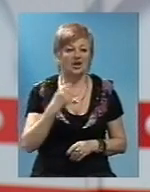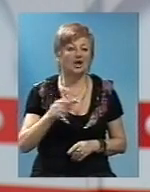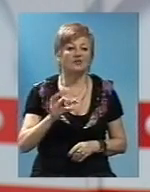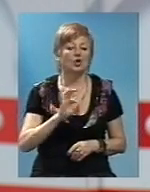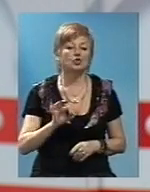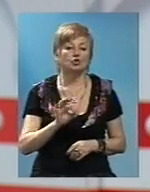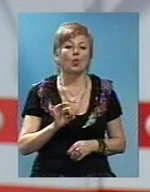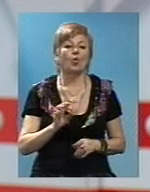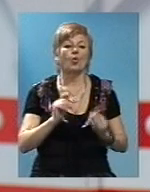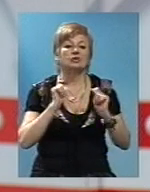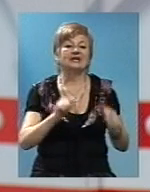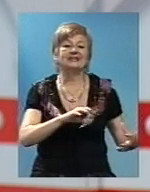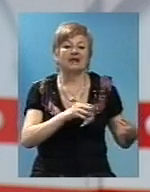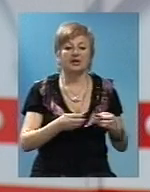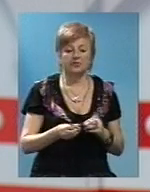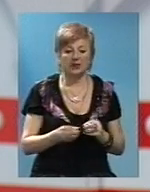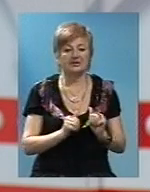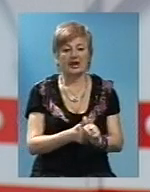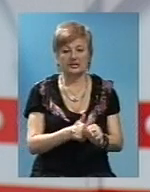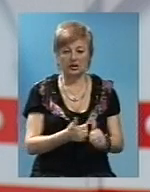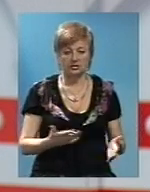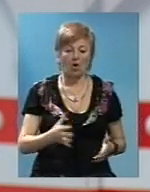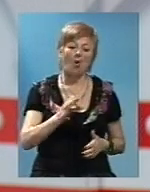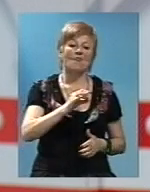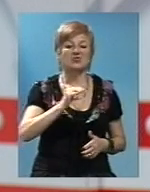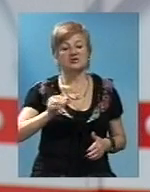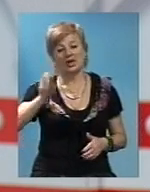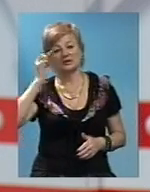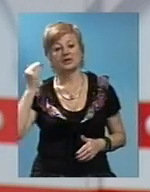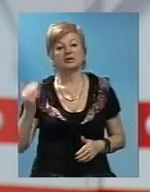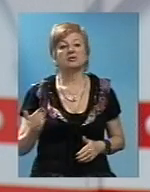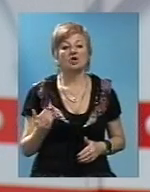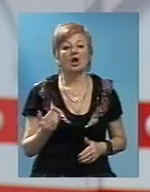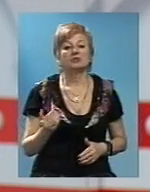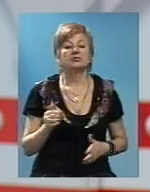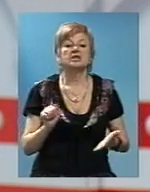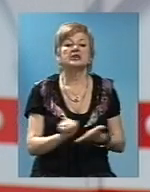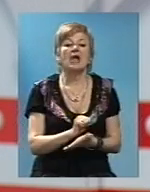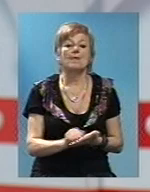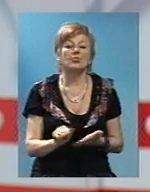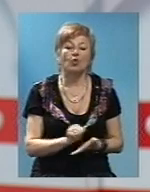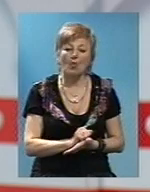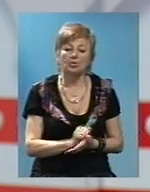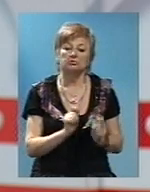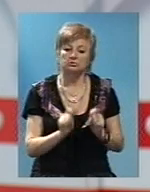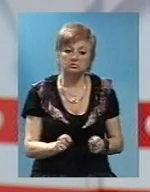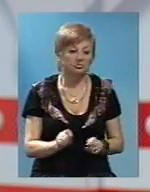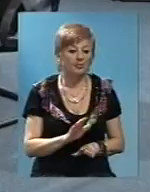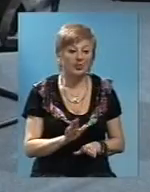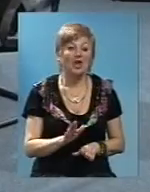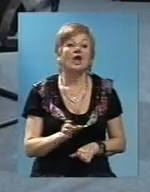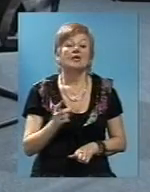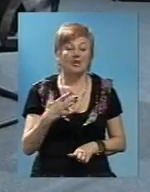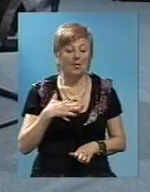за результатами навчання якихось там офіційних державовизнаних дипломів або сертифікатів. І, на